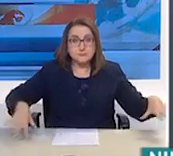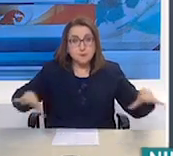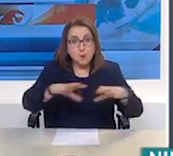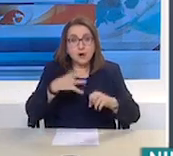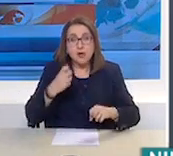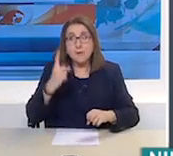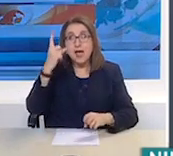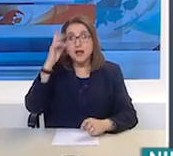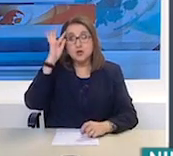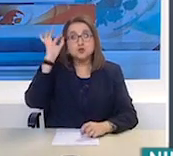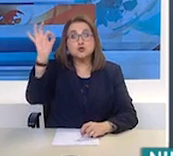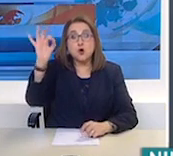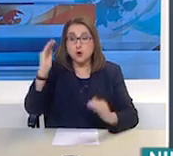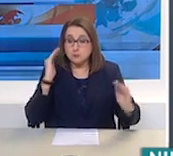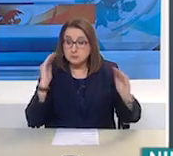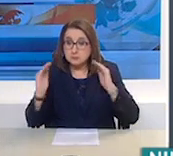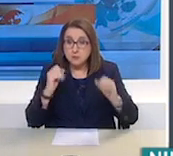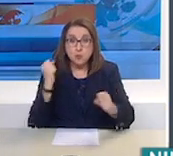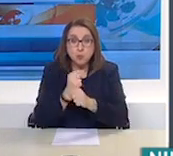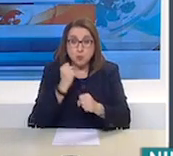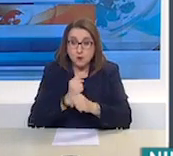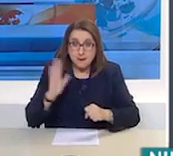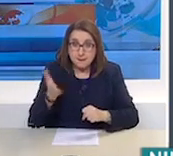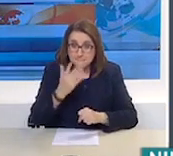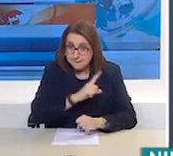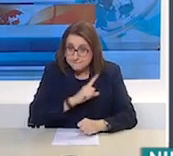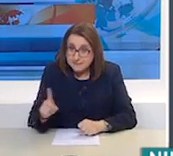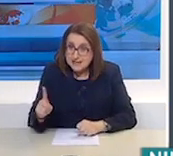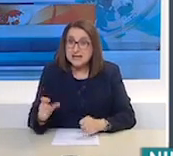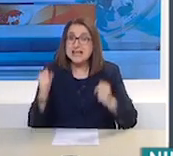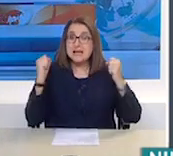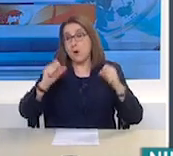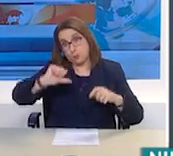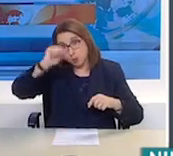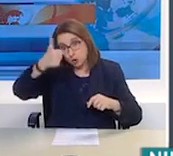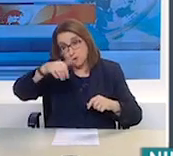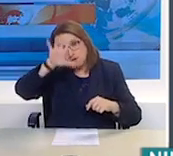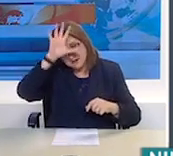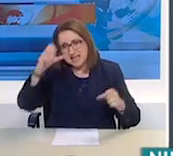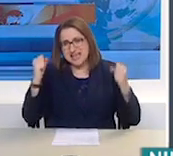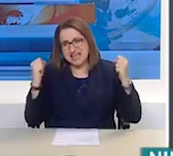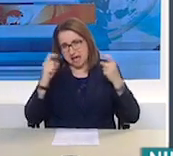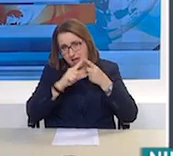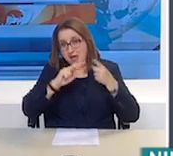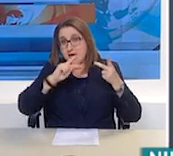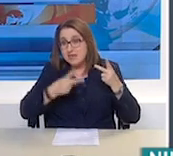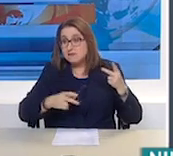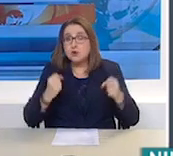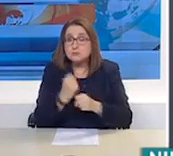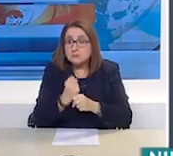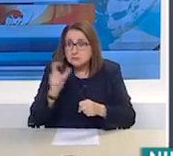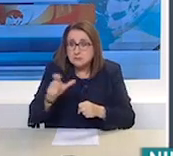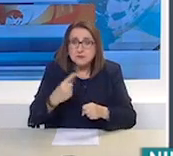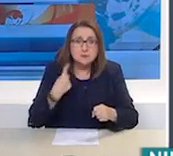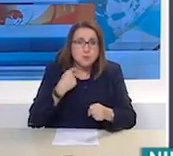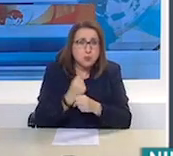θέσεις εργασίας και να επιταχύνουμε την επιστροφή της οικονομίας μας στην κανονικότητα. Είμαστε σε ανηφορικό δρόμο, αλλά